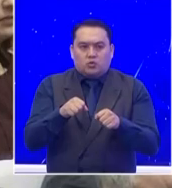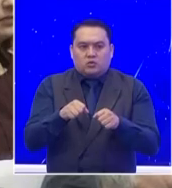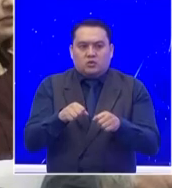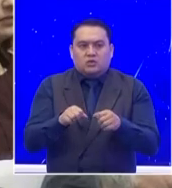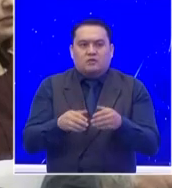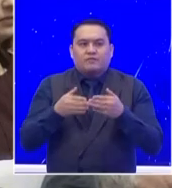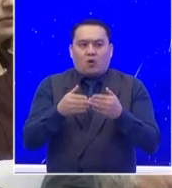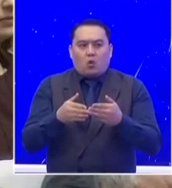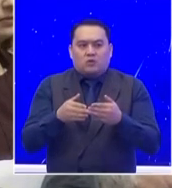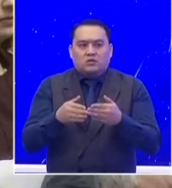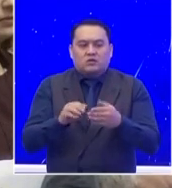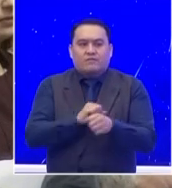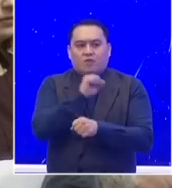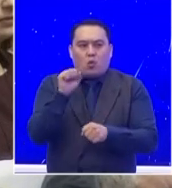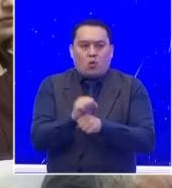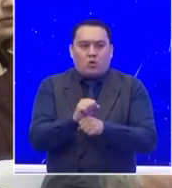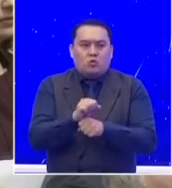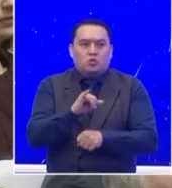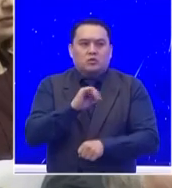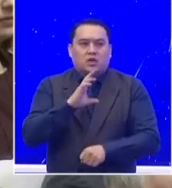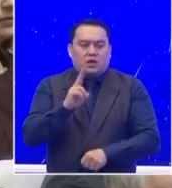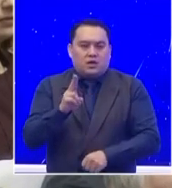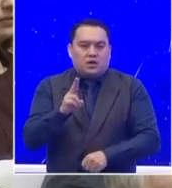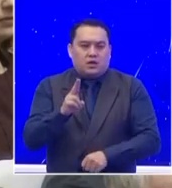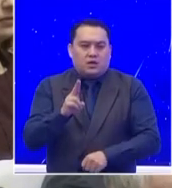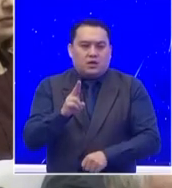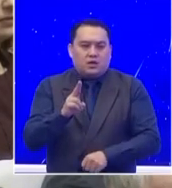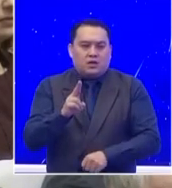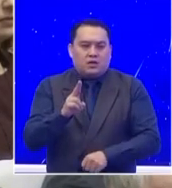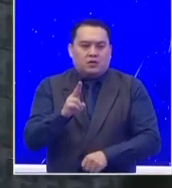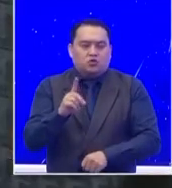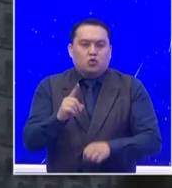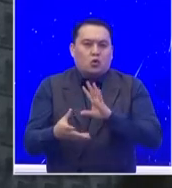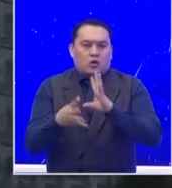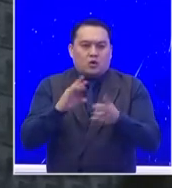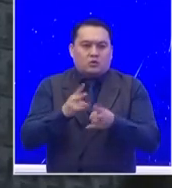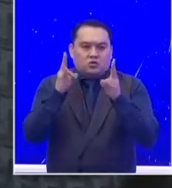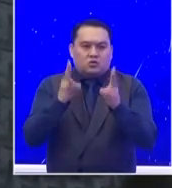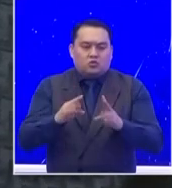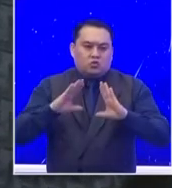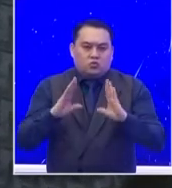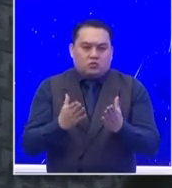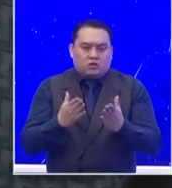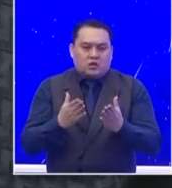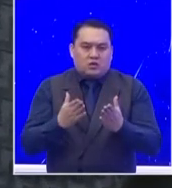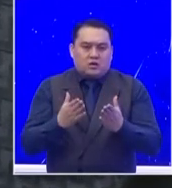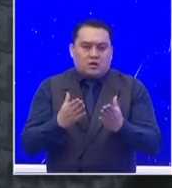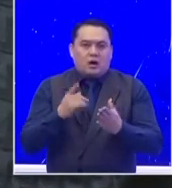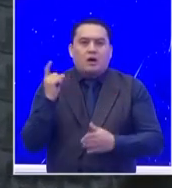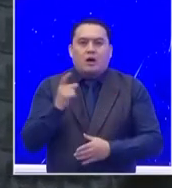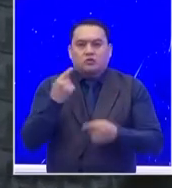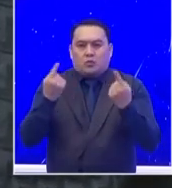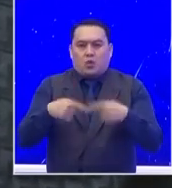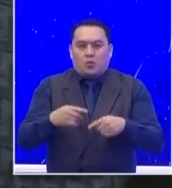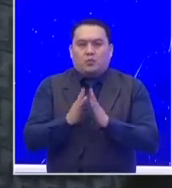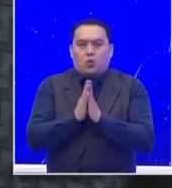дамбу и загрязнить реку Усёк, и что приведет к экологической ситуации. И в связи с этим